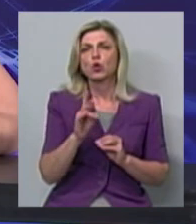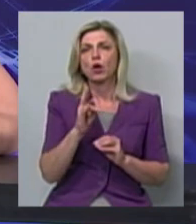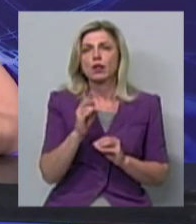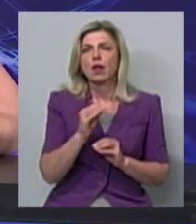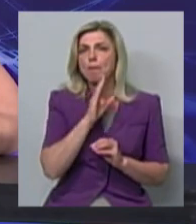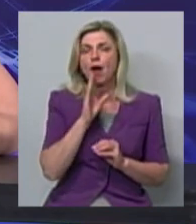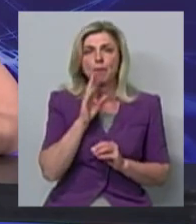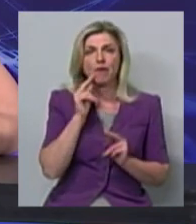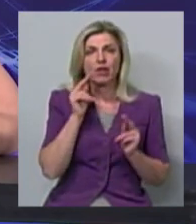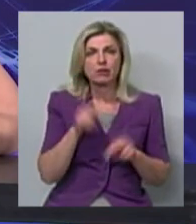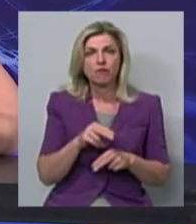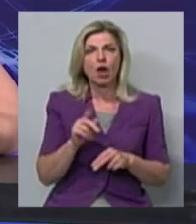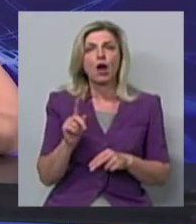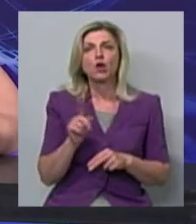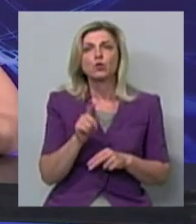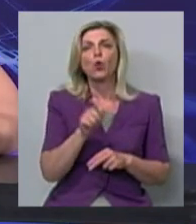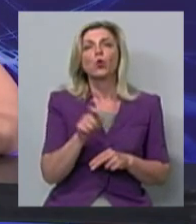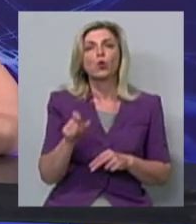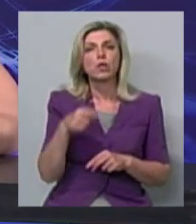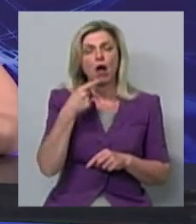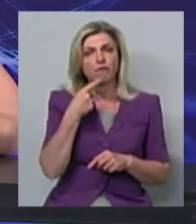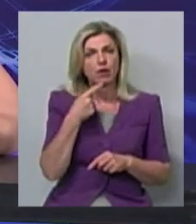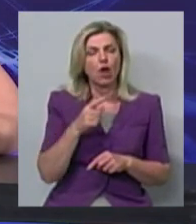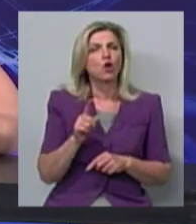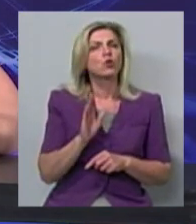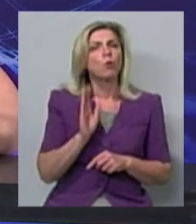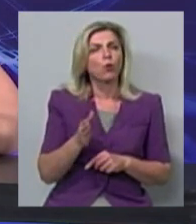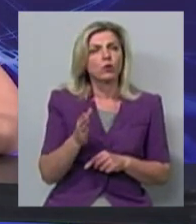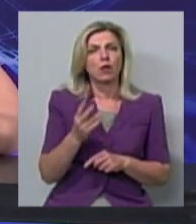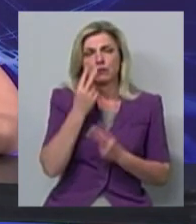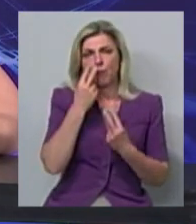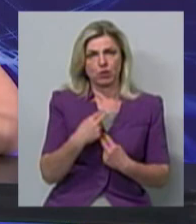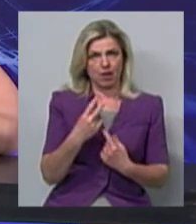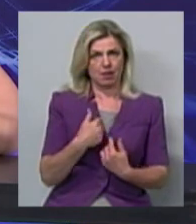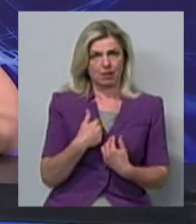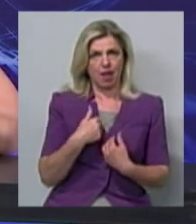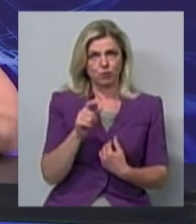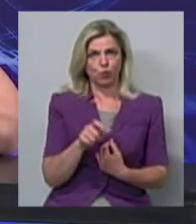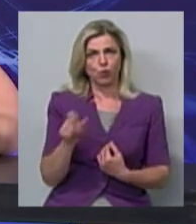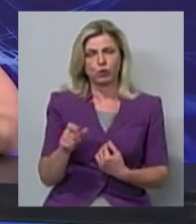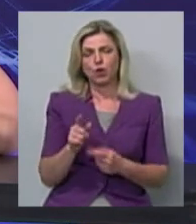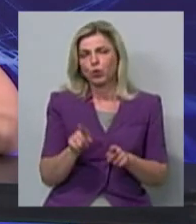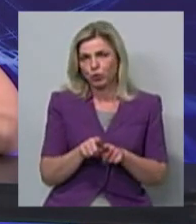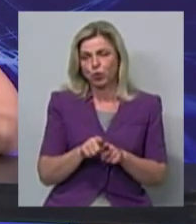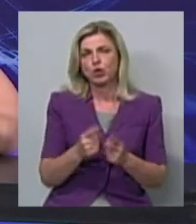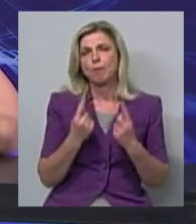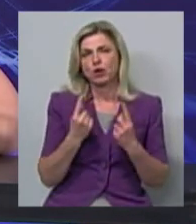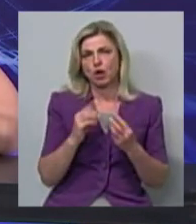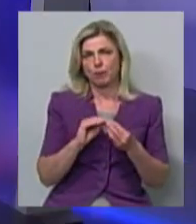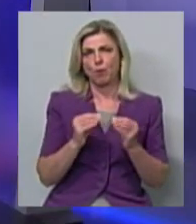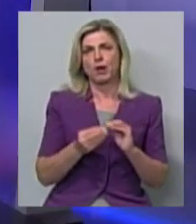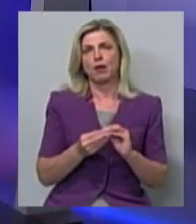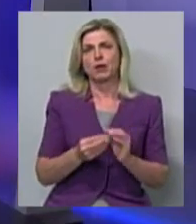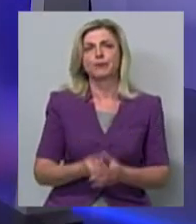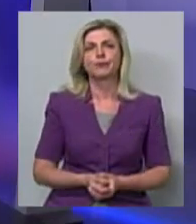мама виновата, а что люди скажут, а как люди на нас посмотрят. Это тоже очень большая проблема.